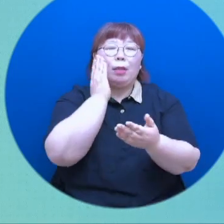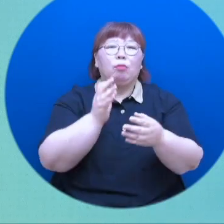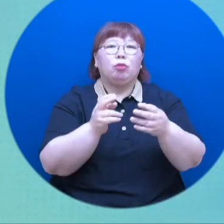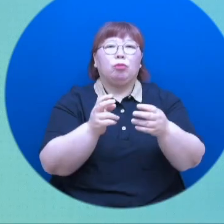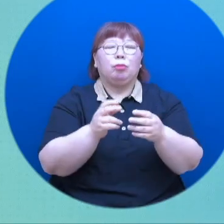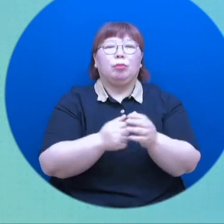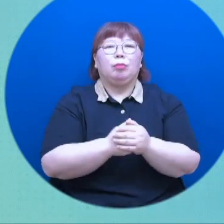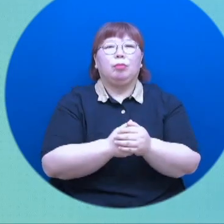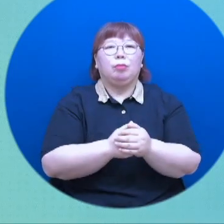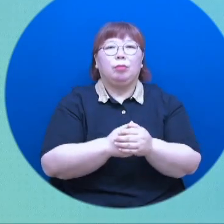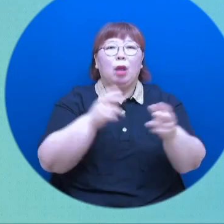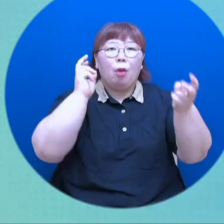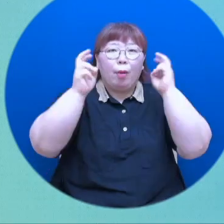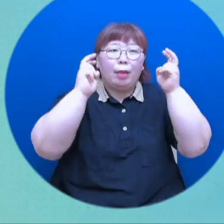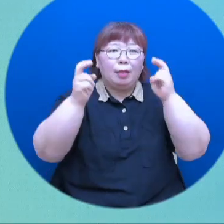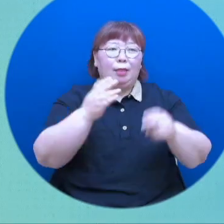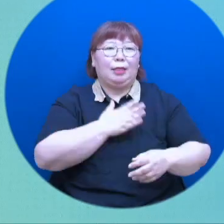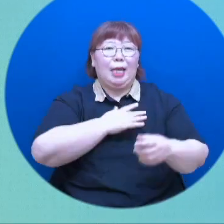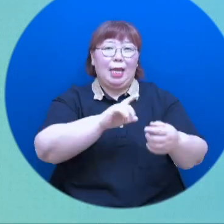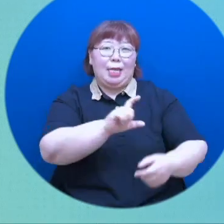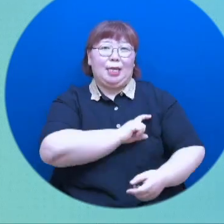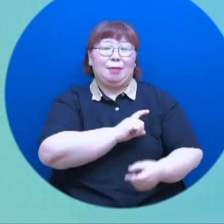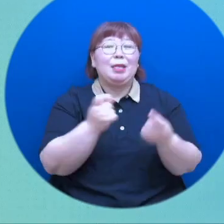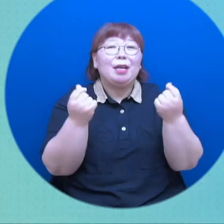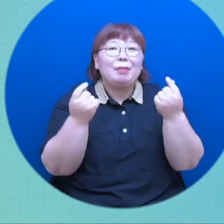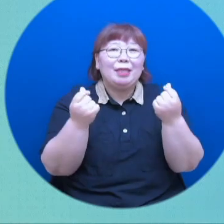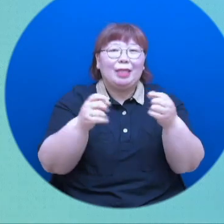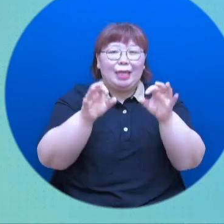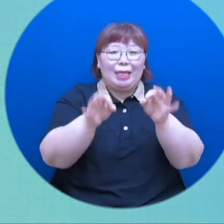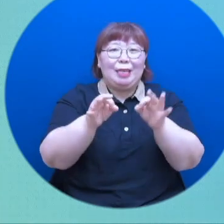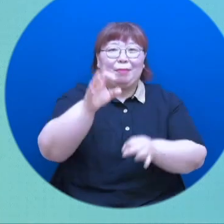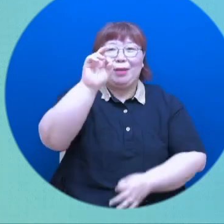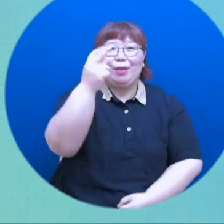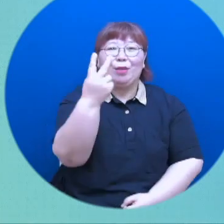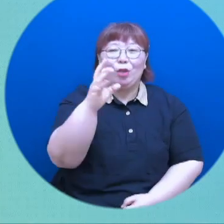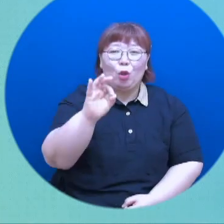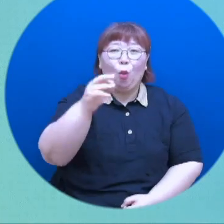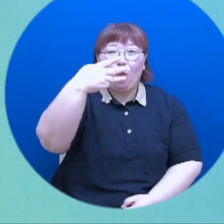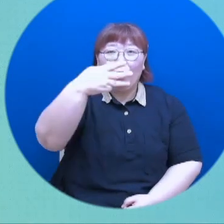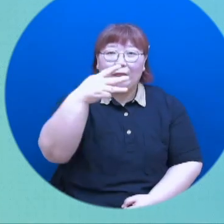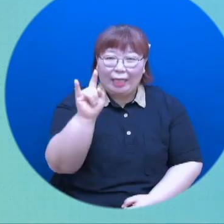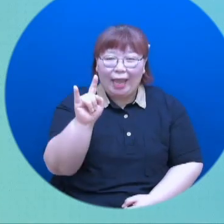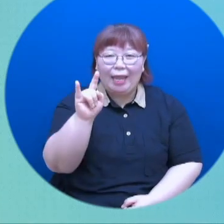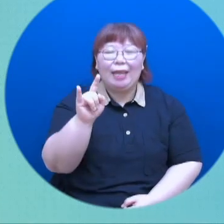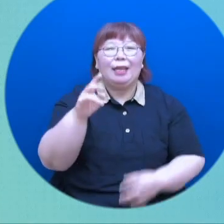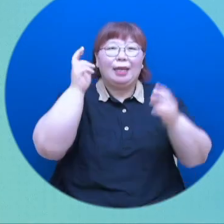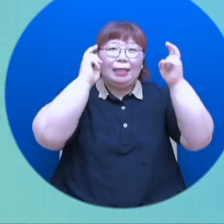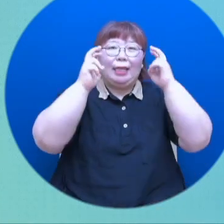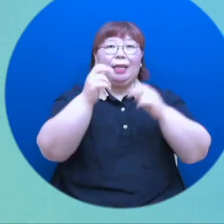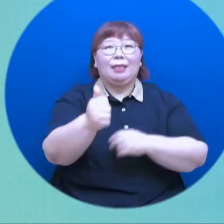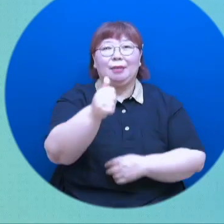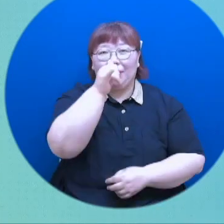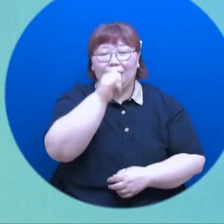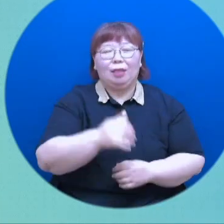김용태, 제 이름하고 거의 같아요. 네, 기억자만 이분이 없어요.